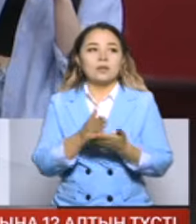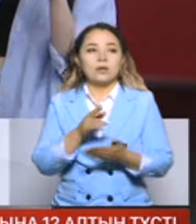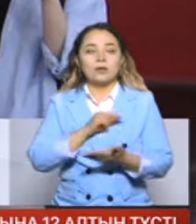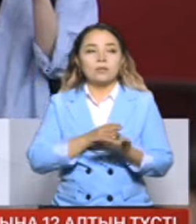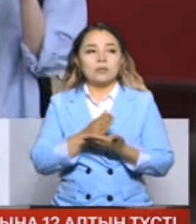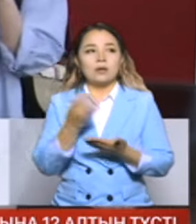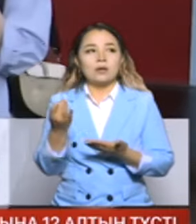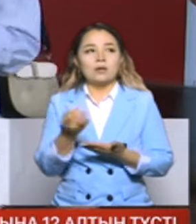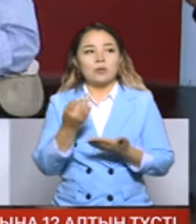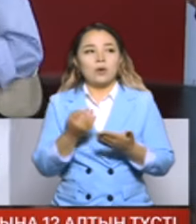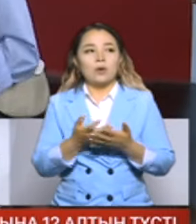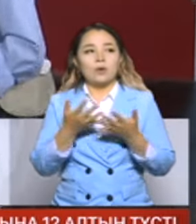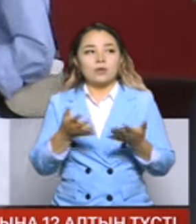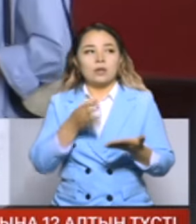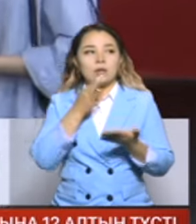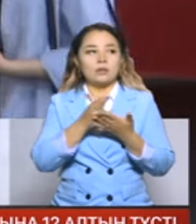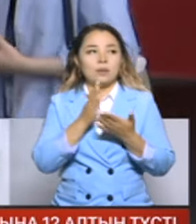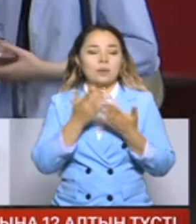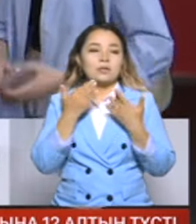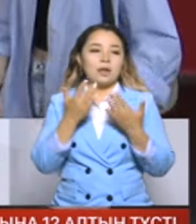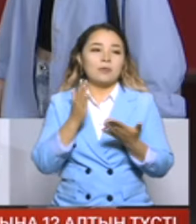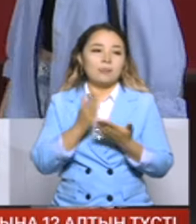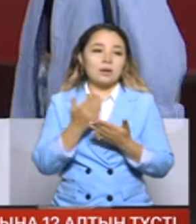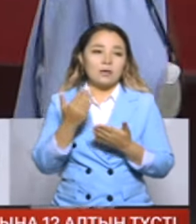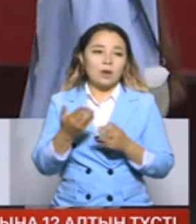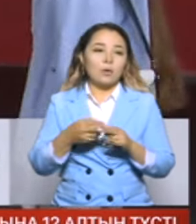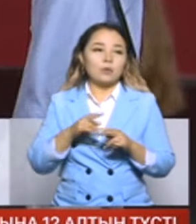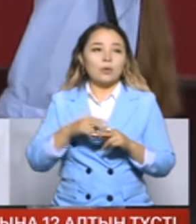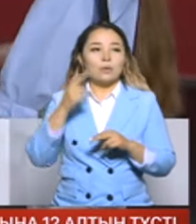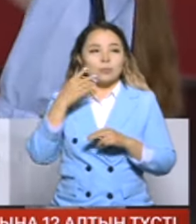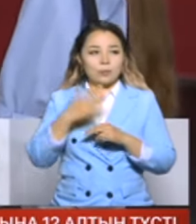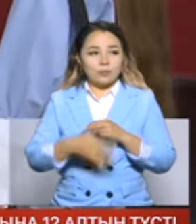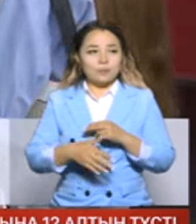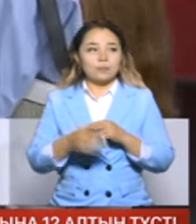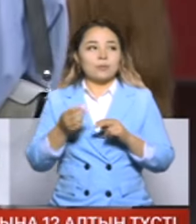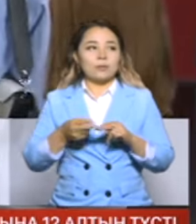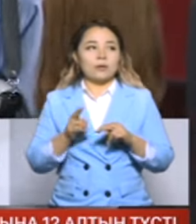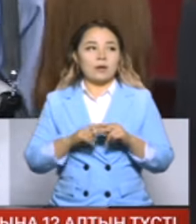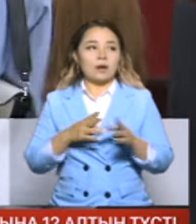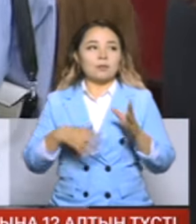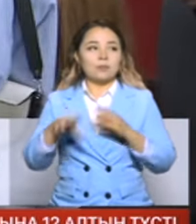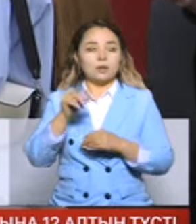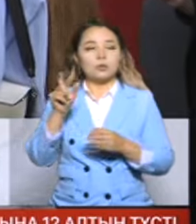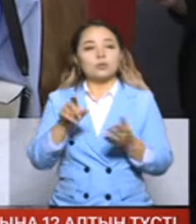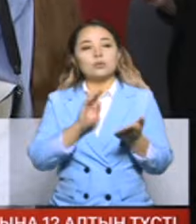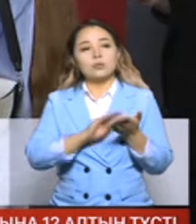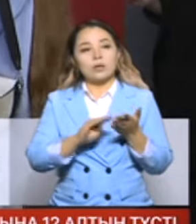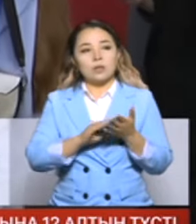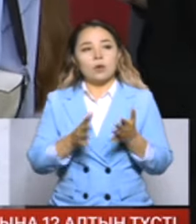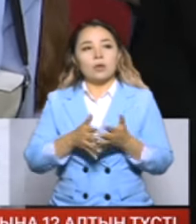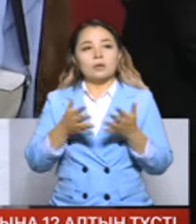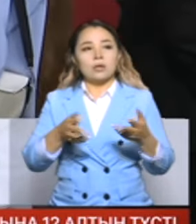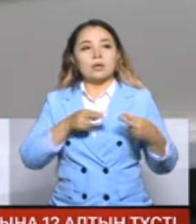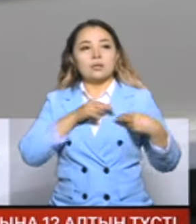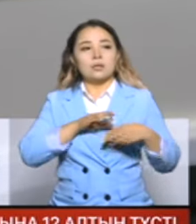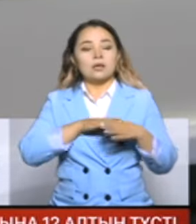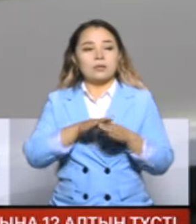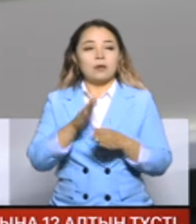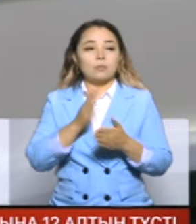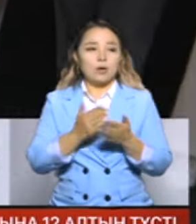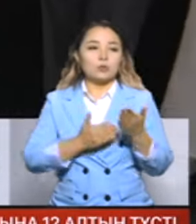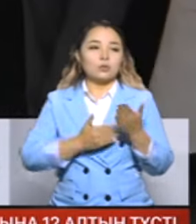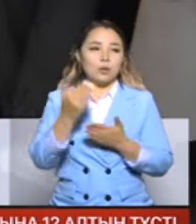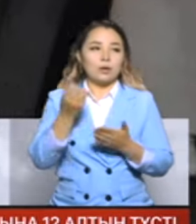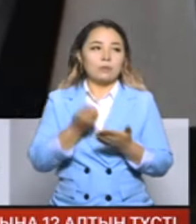ету өте үлкен жауапкершілікті талап етеді екен. Мен соны байқай алдым. Барша журналистердің үлкен еңбегін мен